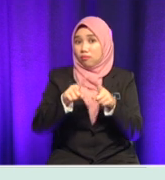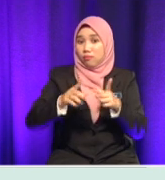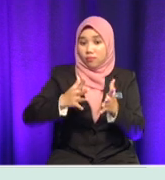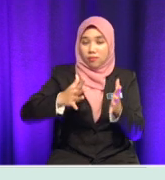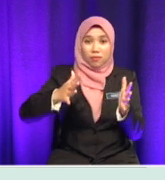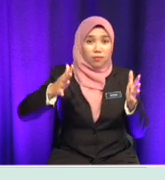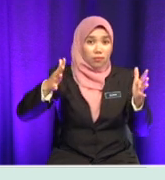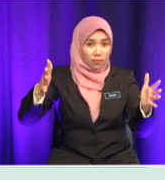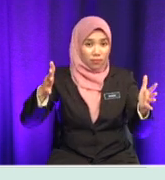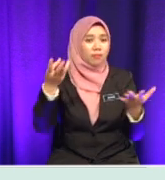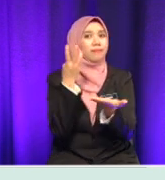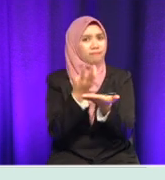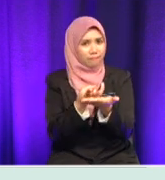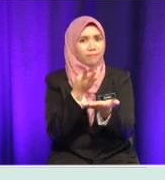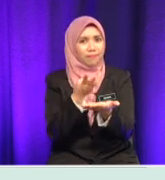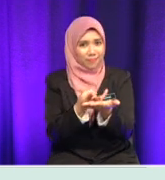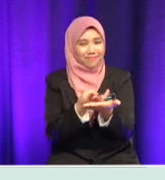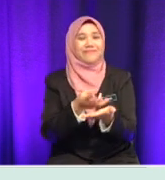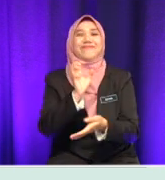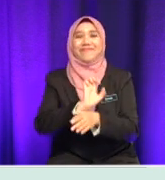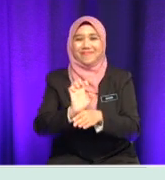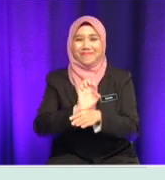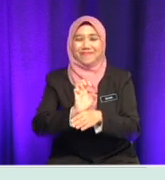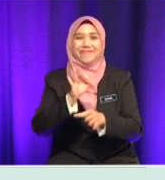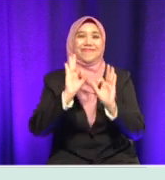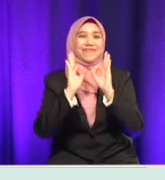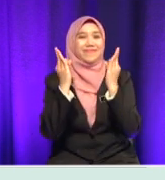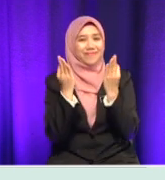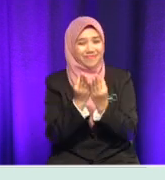menjadi Puncak pendapatan dan sumber ekonomi keluarga